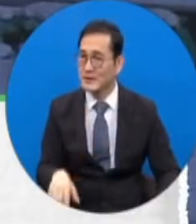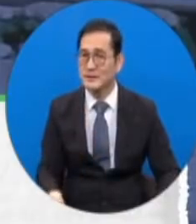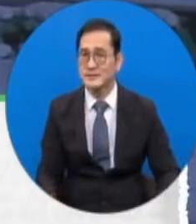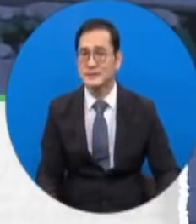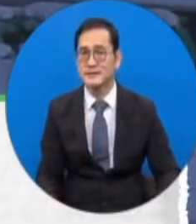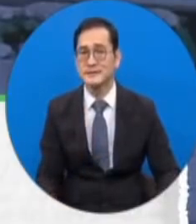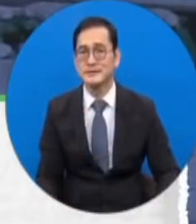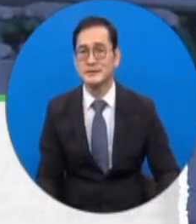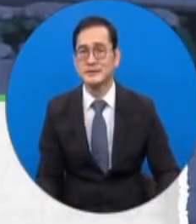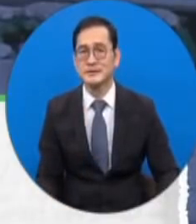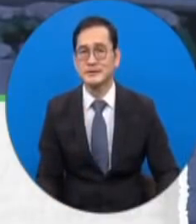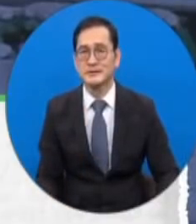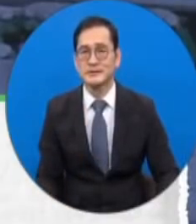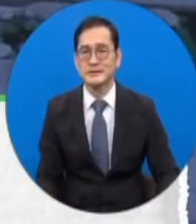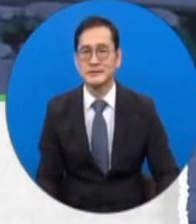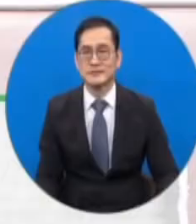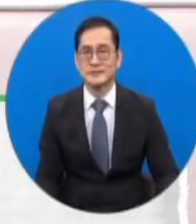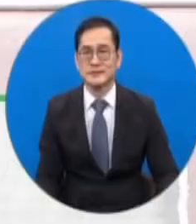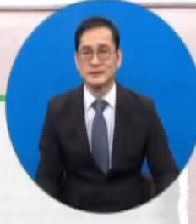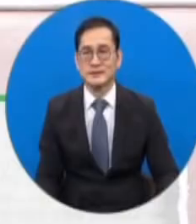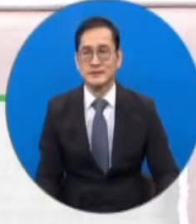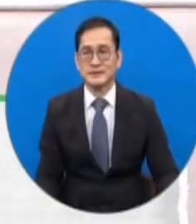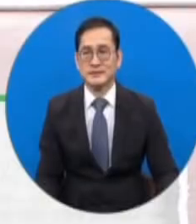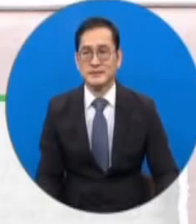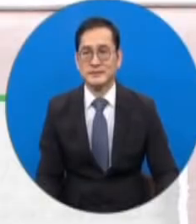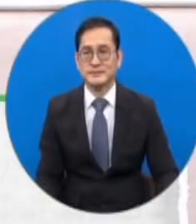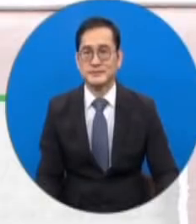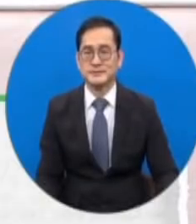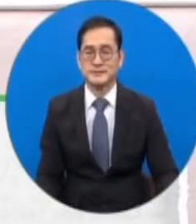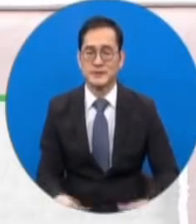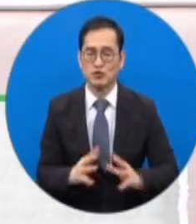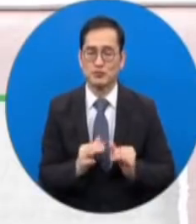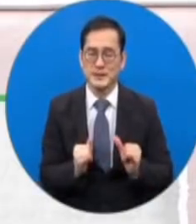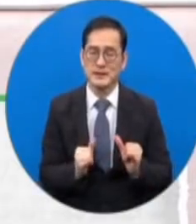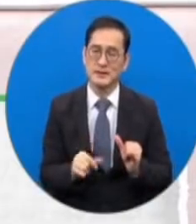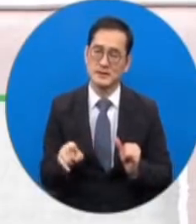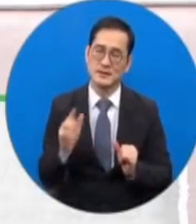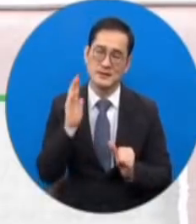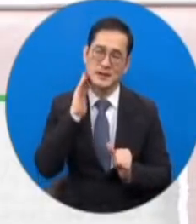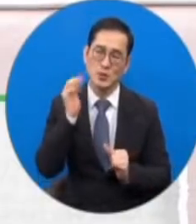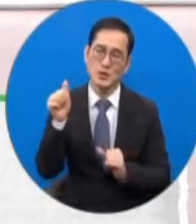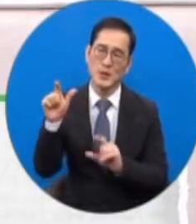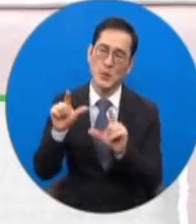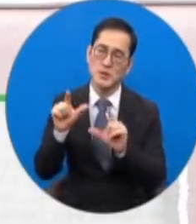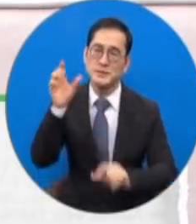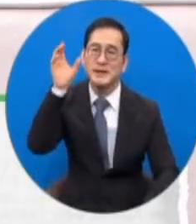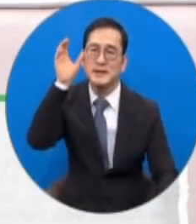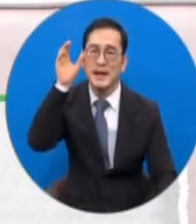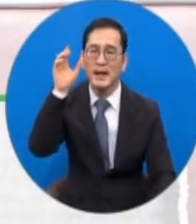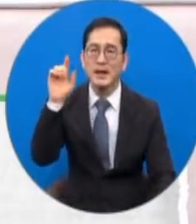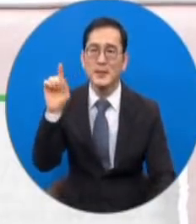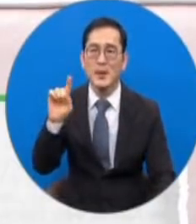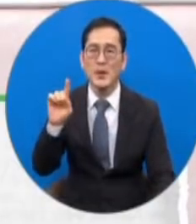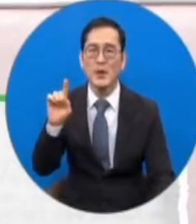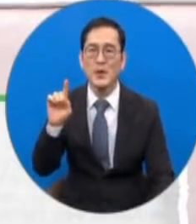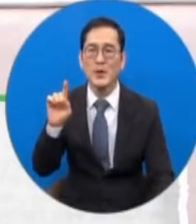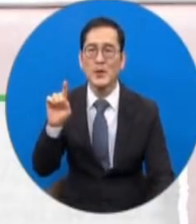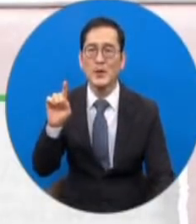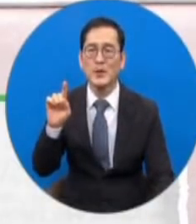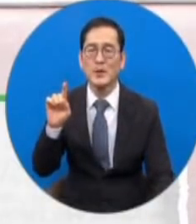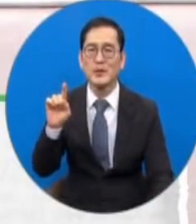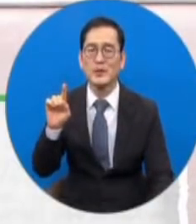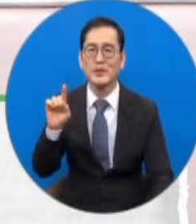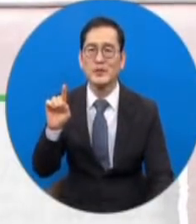저런 모습들을 일련의 모습들을 보면서 이제 국민들이 대통령의 어떤 모습을 기대 할까 그리고 선택기준이 될 것이다